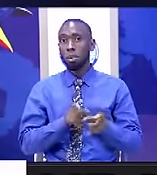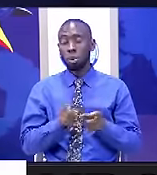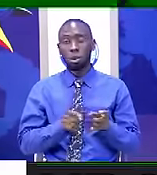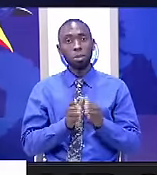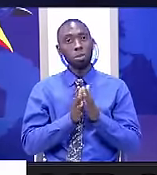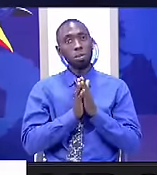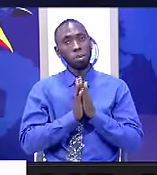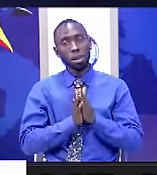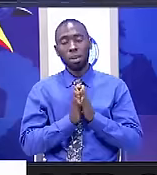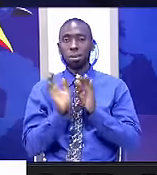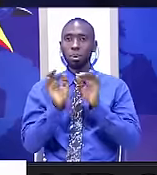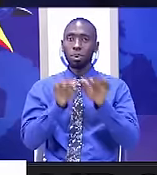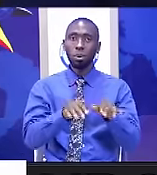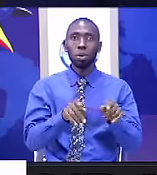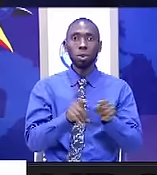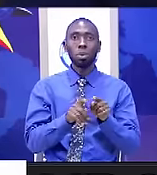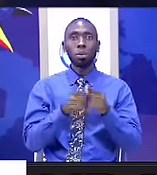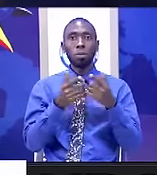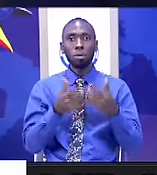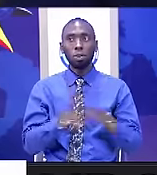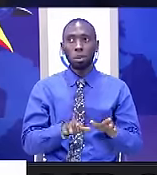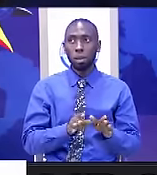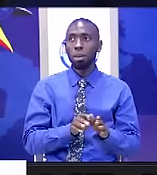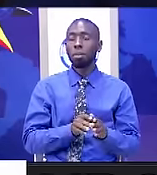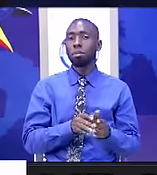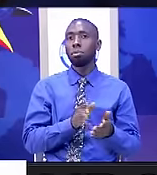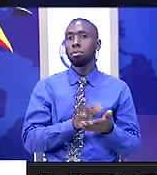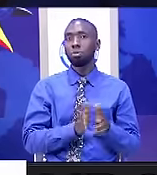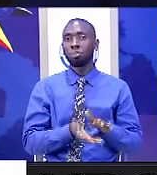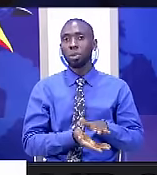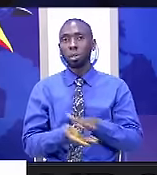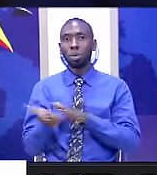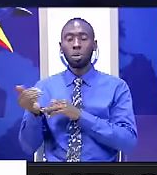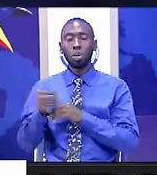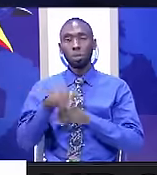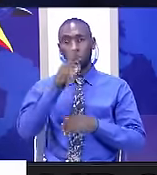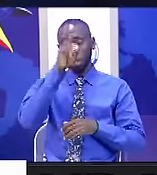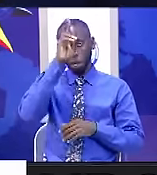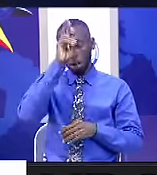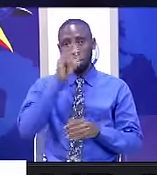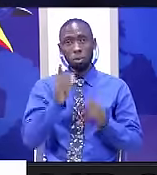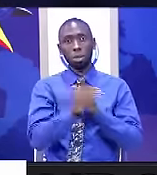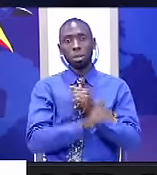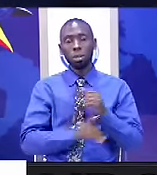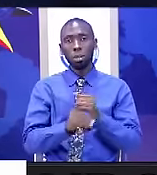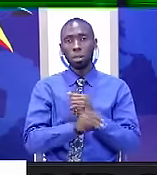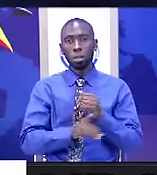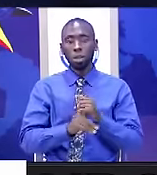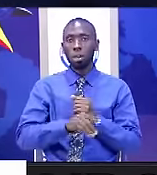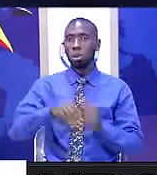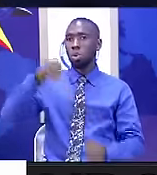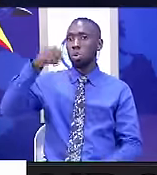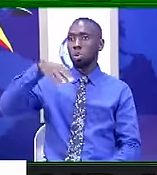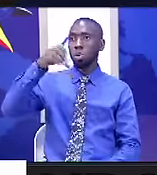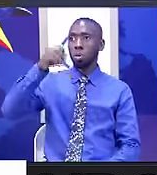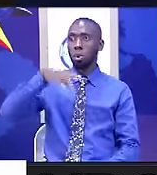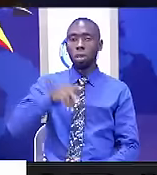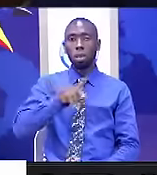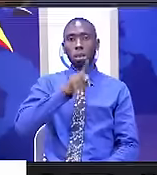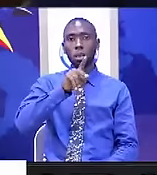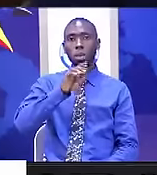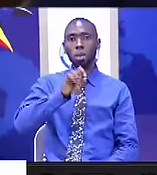gusabirwe n'oluvannyuma gye gunajjirwa gutwalibwe mu kyalo mu disitulikiti eye Kole mpozi n'abeeyo